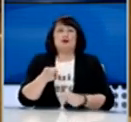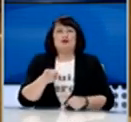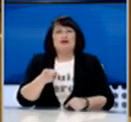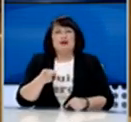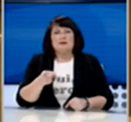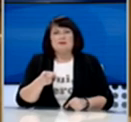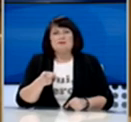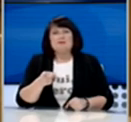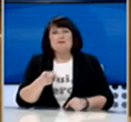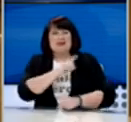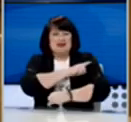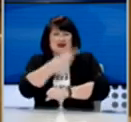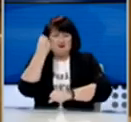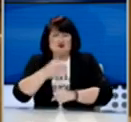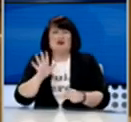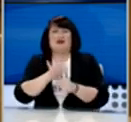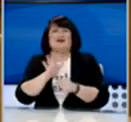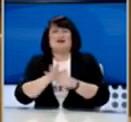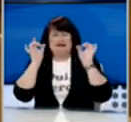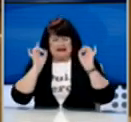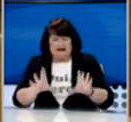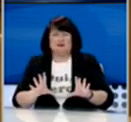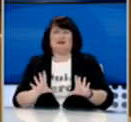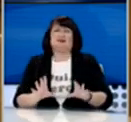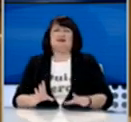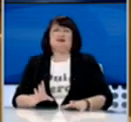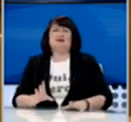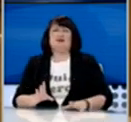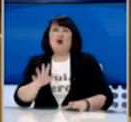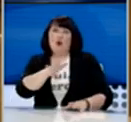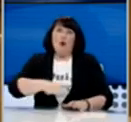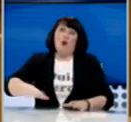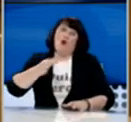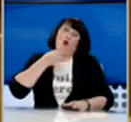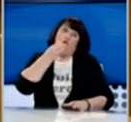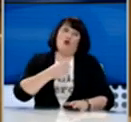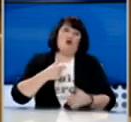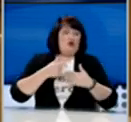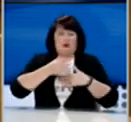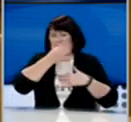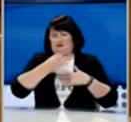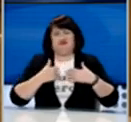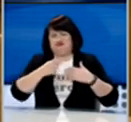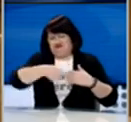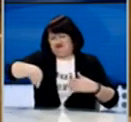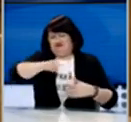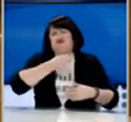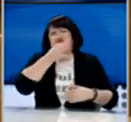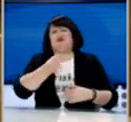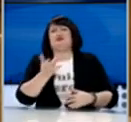δηλαδή είναι ανίκανος ανεπαρκής κατά γενική ομολογία όχι μόνο δική μας αλλά όταν ο απλός